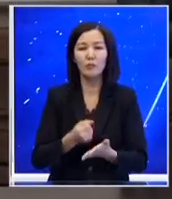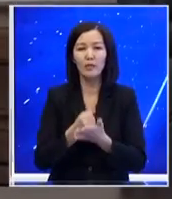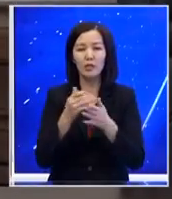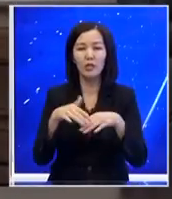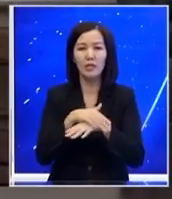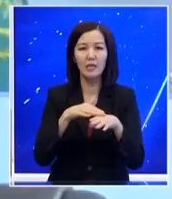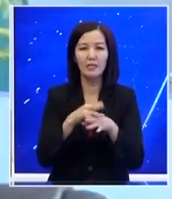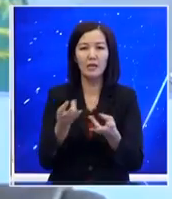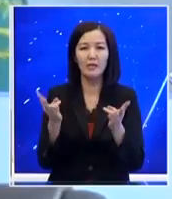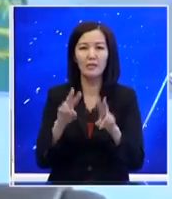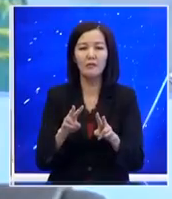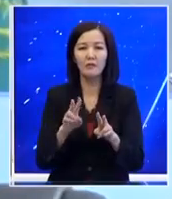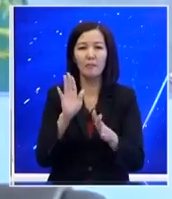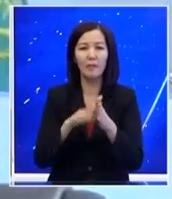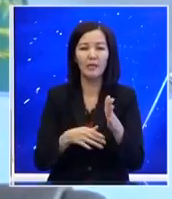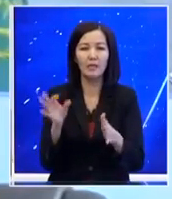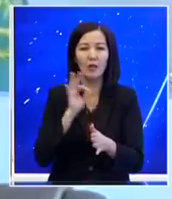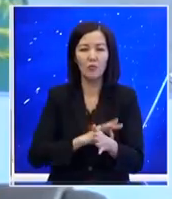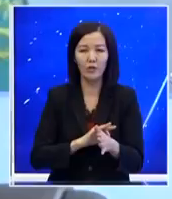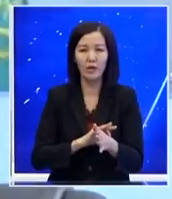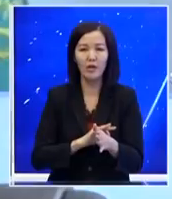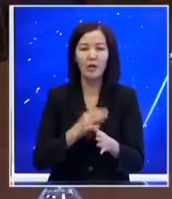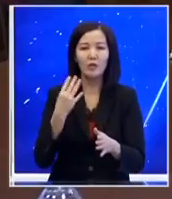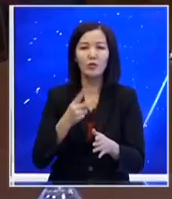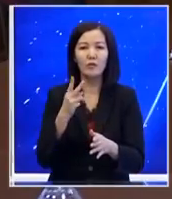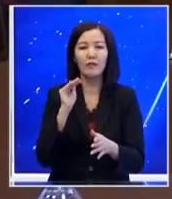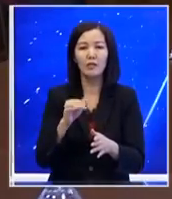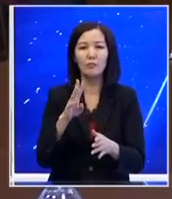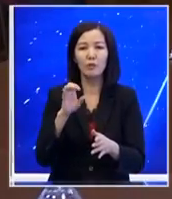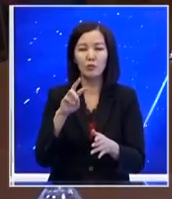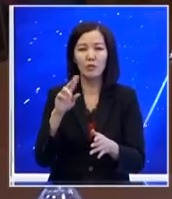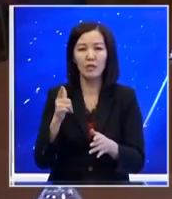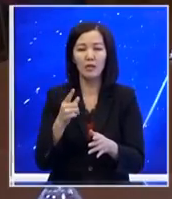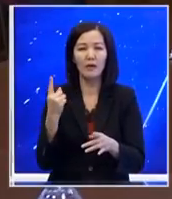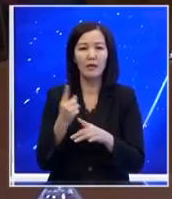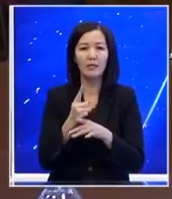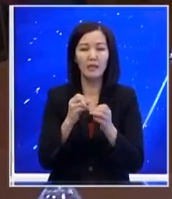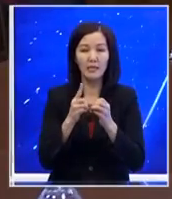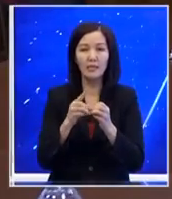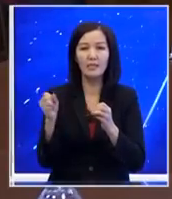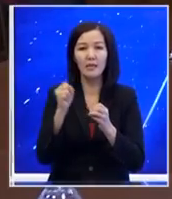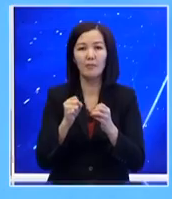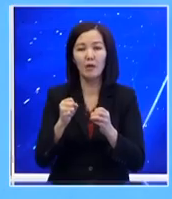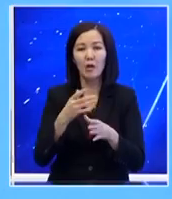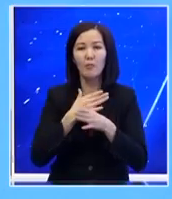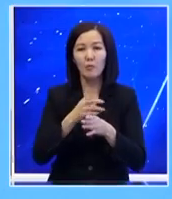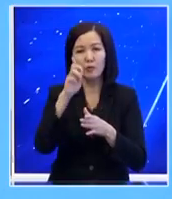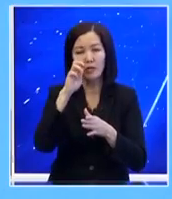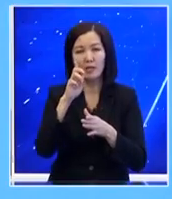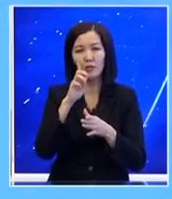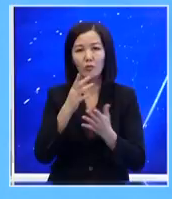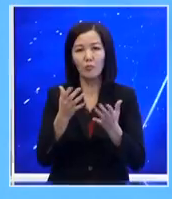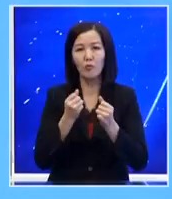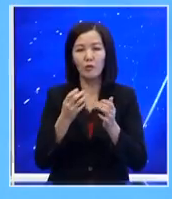населения, оставшегося без доходов – 42 500 тенге. По состоянию на 11 апреля помощь от государства получили